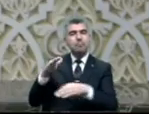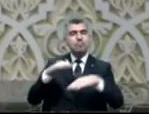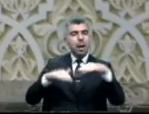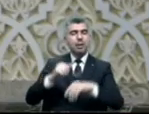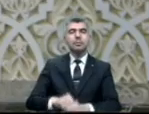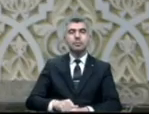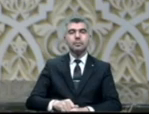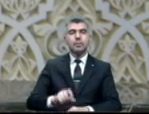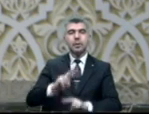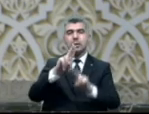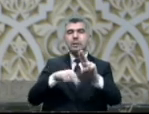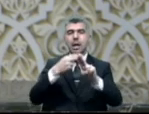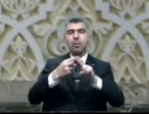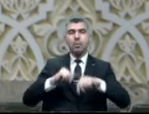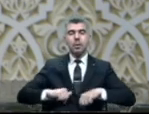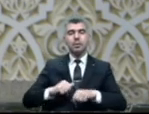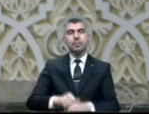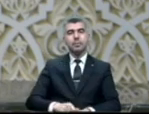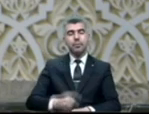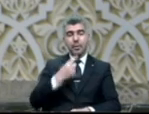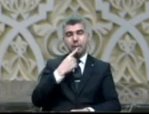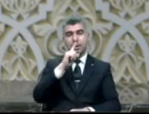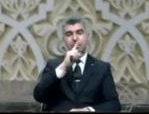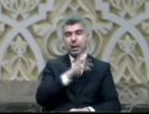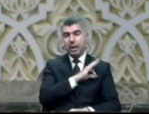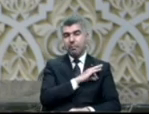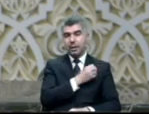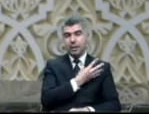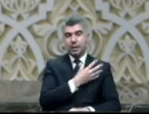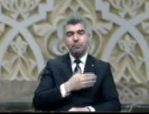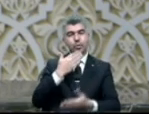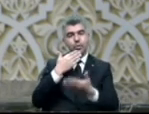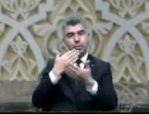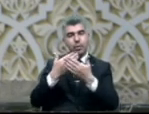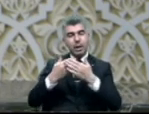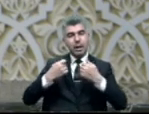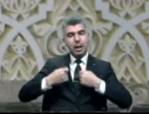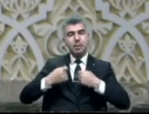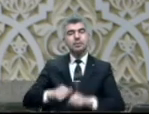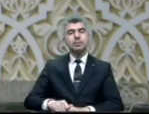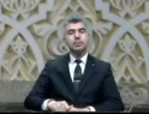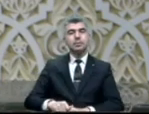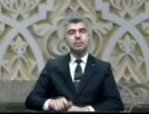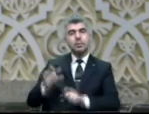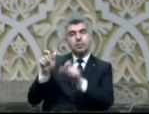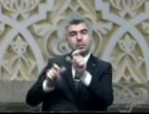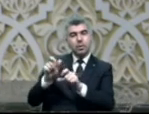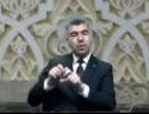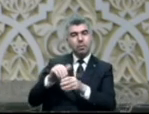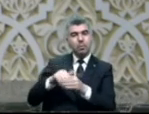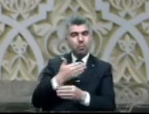السيد الوزير على السؤال، تفضلوا. بسم الله الرحمن الرحيم، شكرا السيد الرئيس المحترم، السيدات والساده